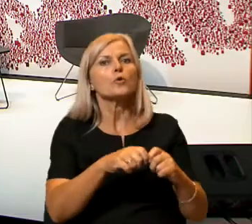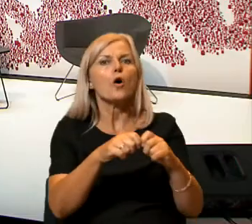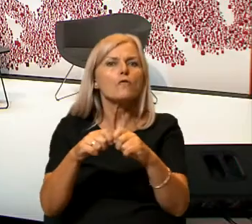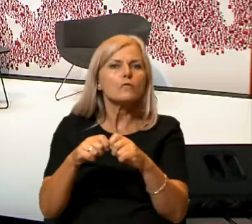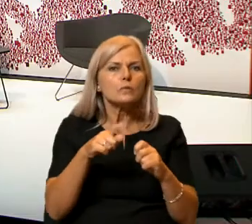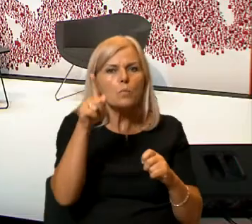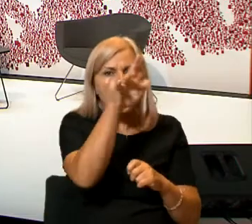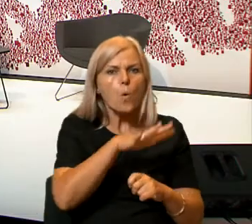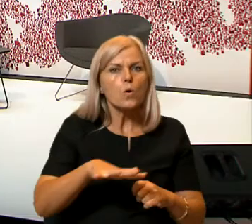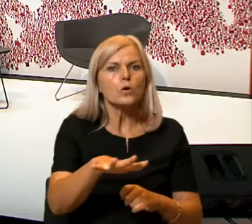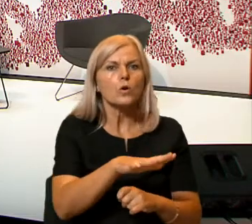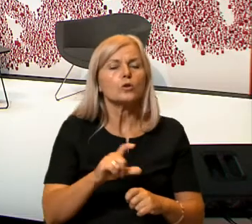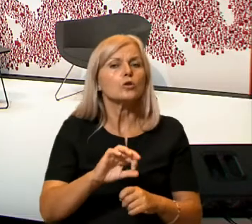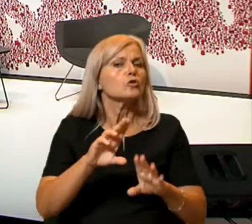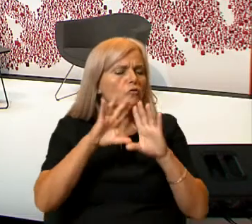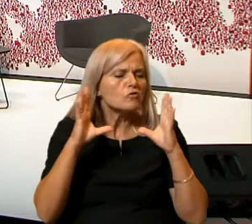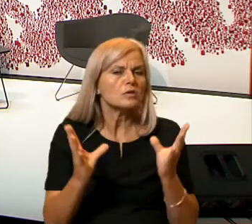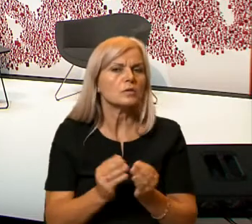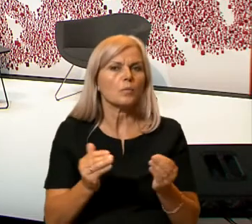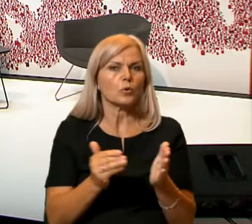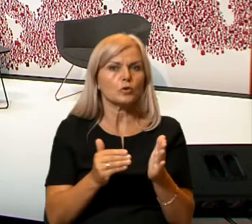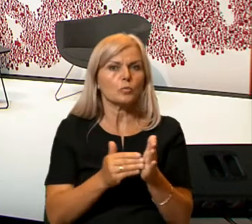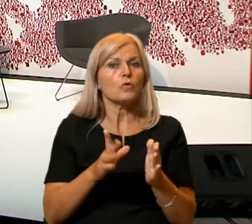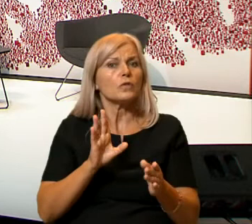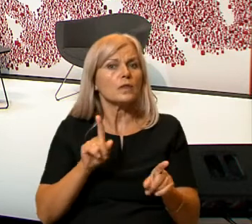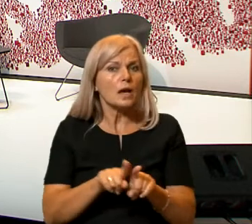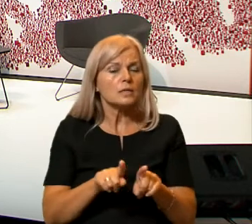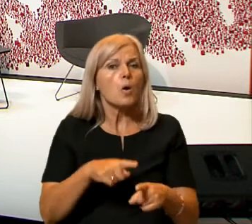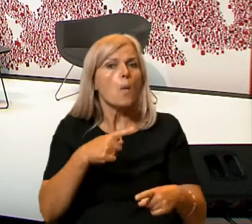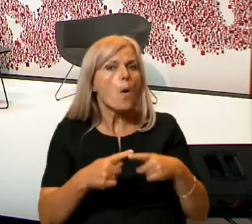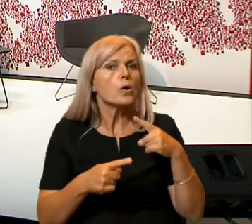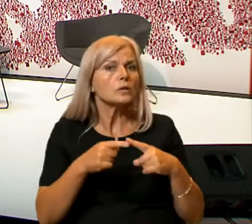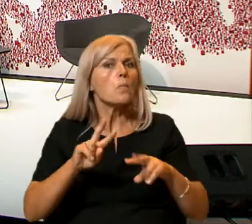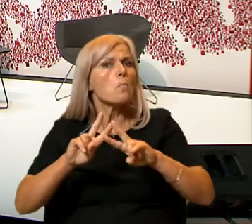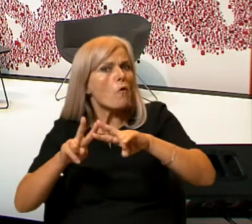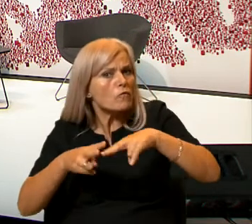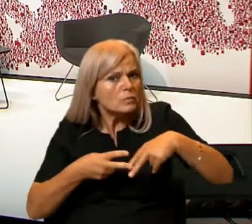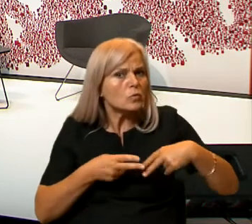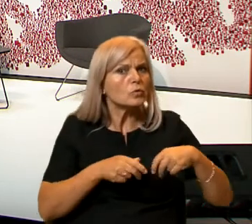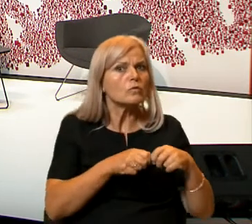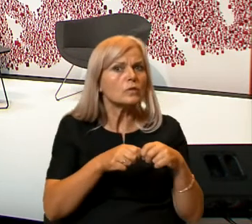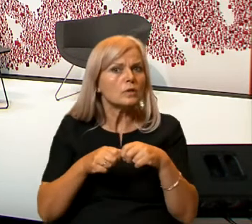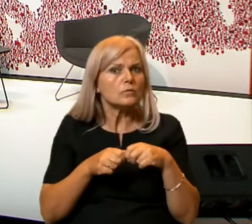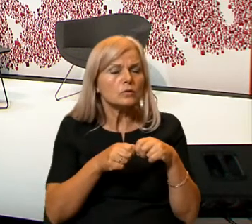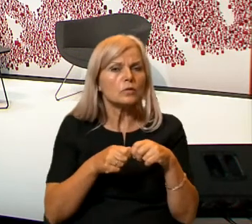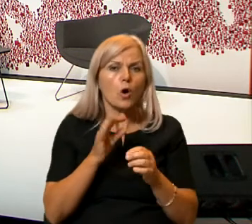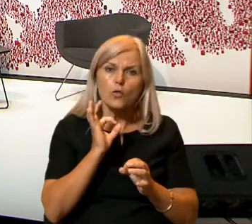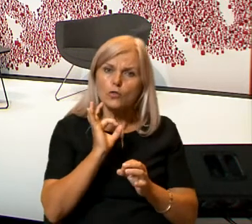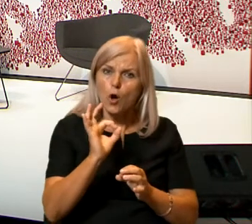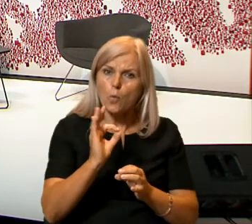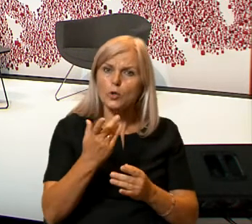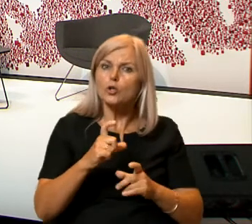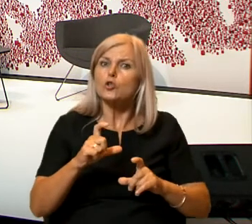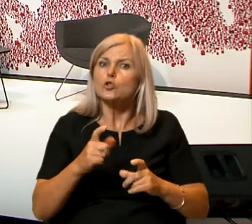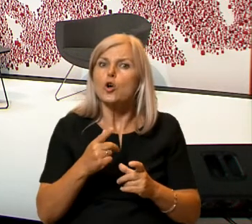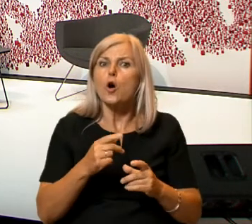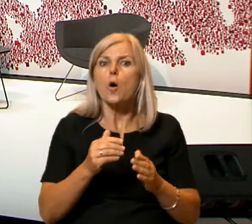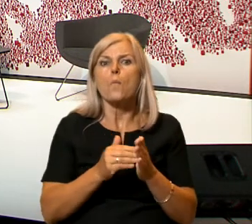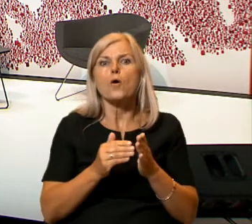czego potrzebujemy w polityce, to właśnie powrotu do wspólnego dobra, czegoś, do czego możemy